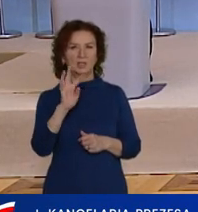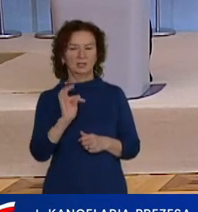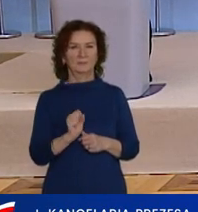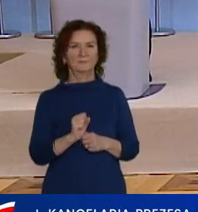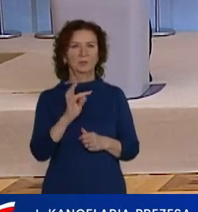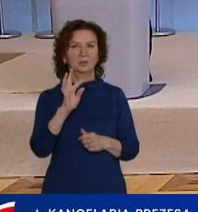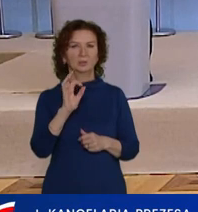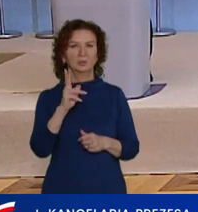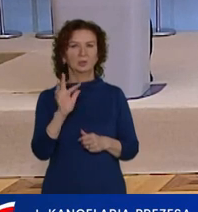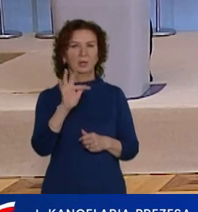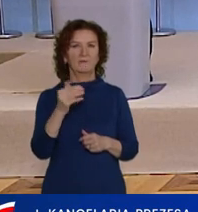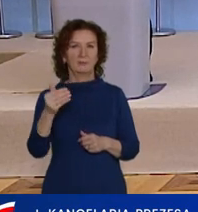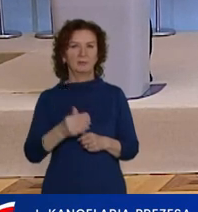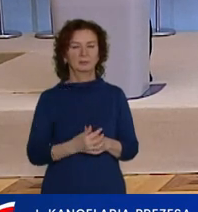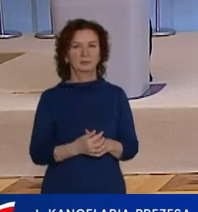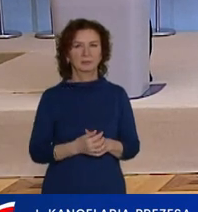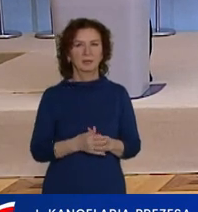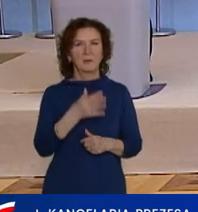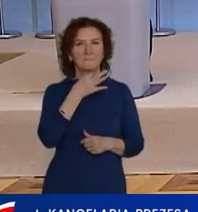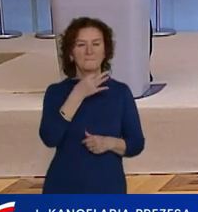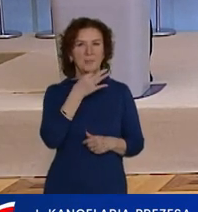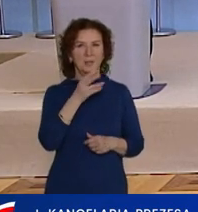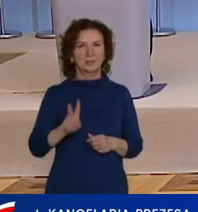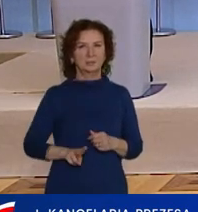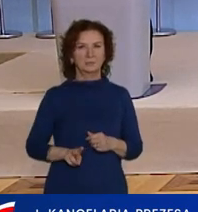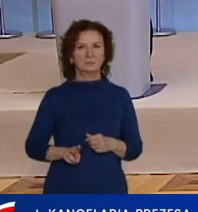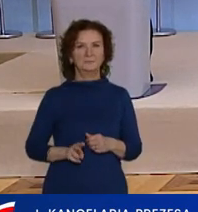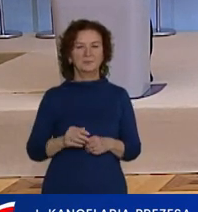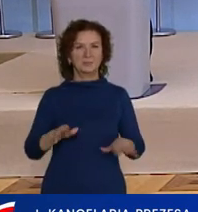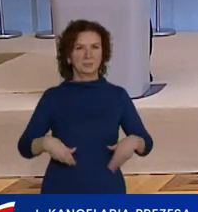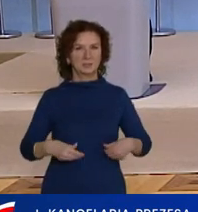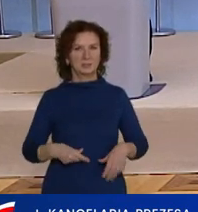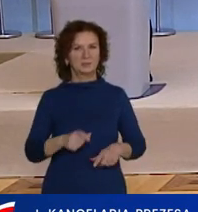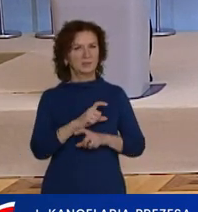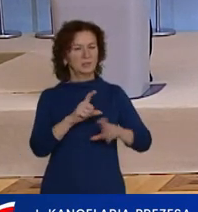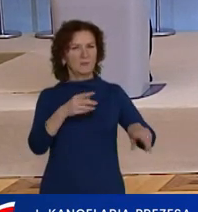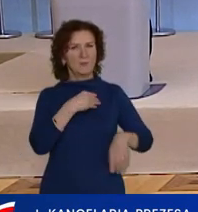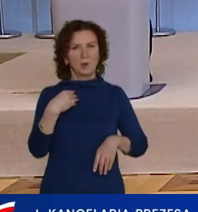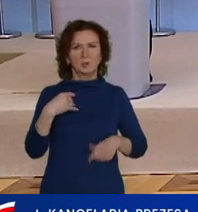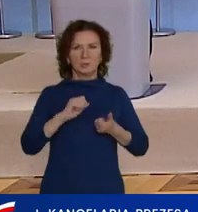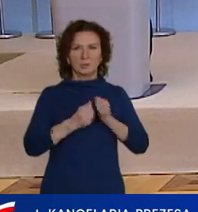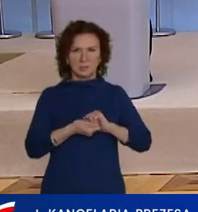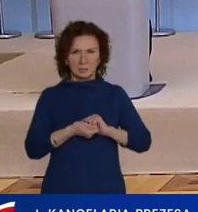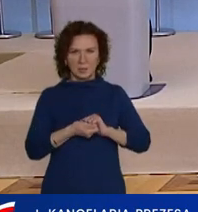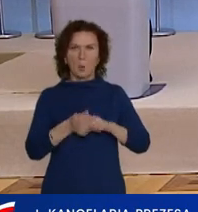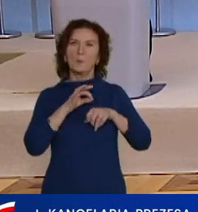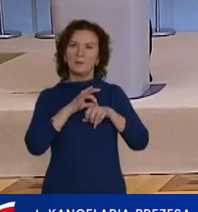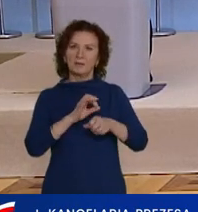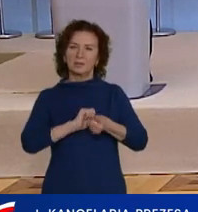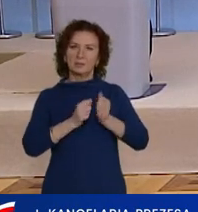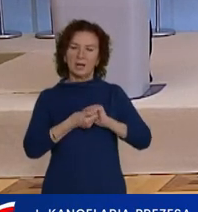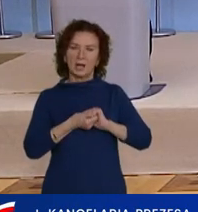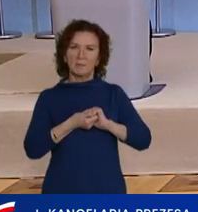Dzień dobry, Małgorzata Waszkiewicz, Radio Tok FM. Mam pytanie do pana ministra zdrowia. Czy w Polsce prowadzone są lub planowane są